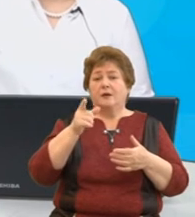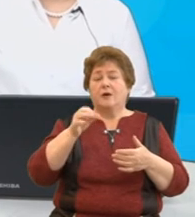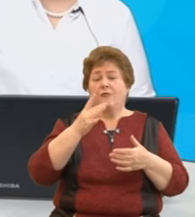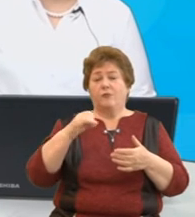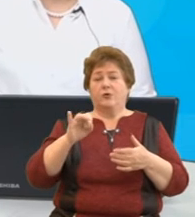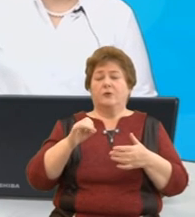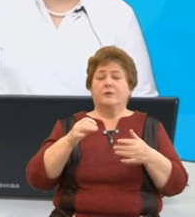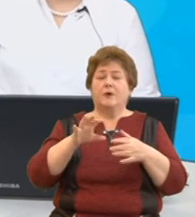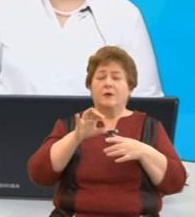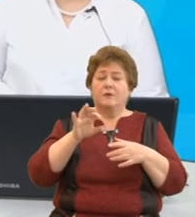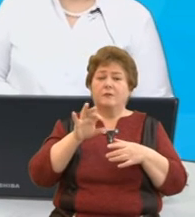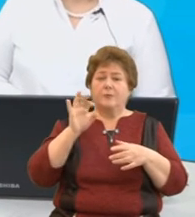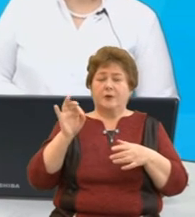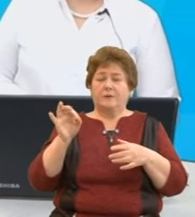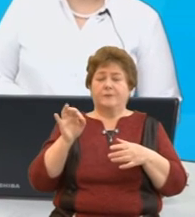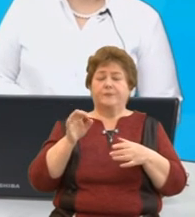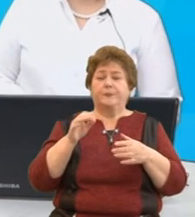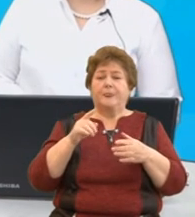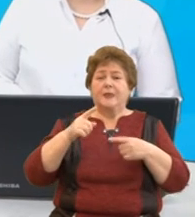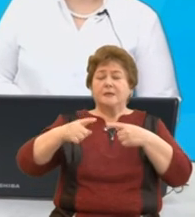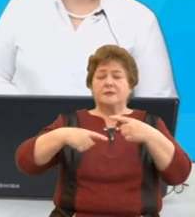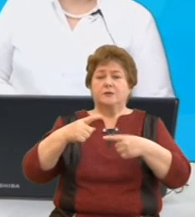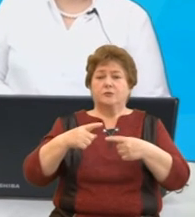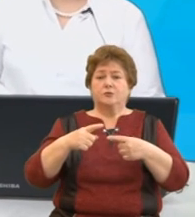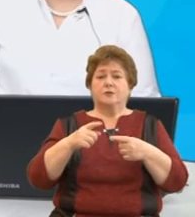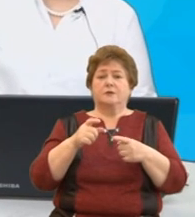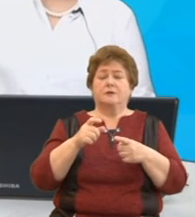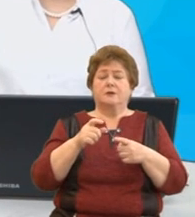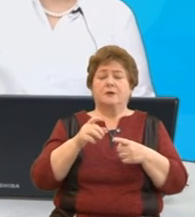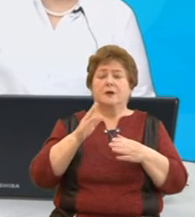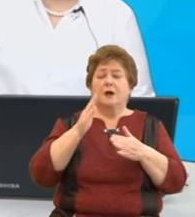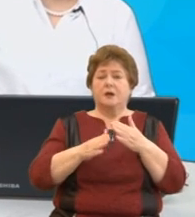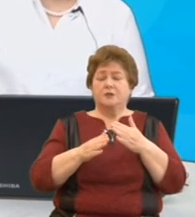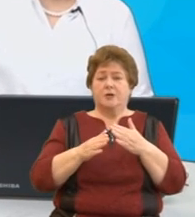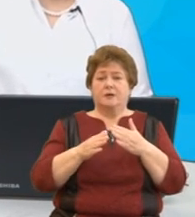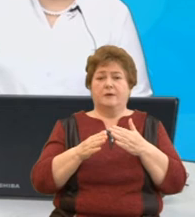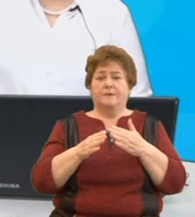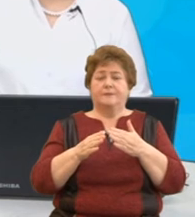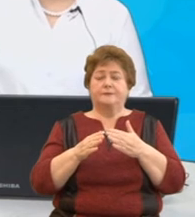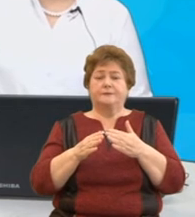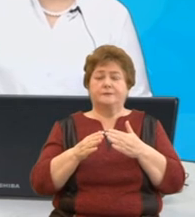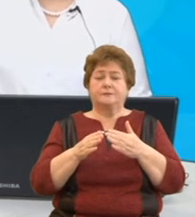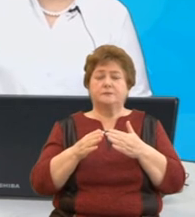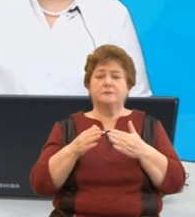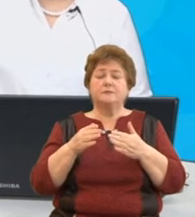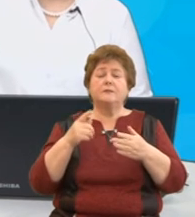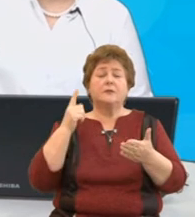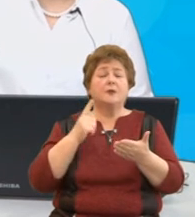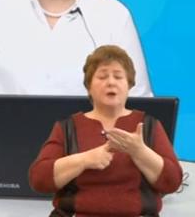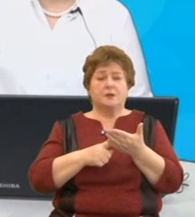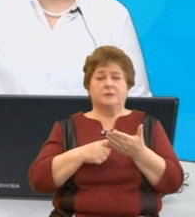отсюда я перехожу к разбору окончании доказываю